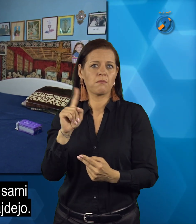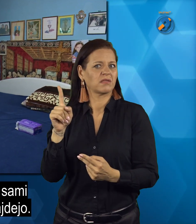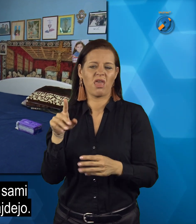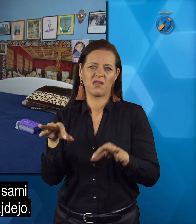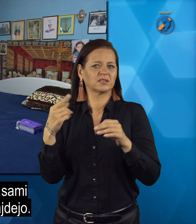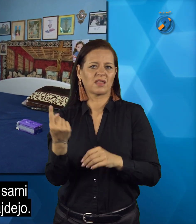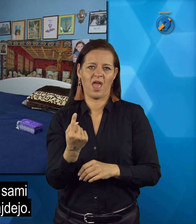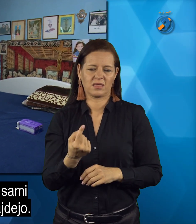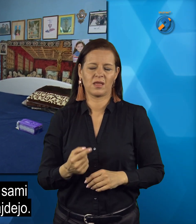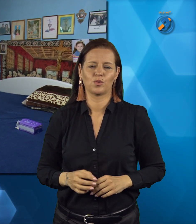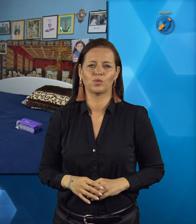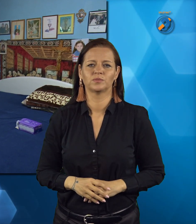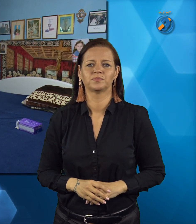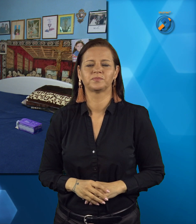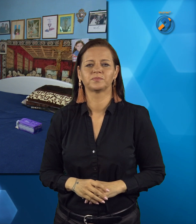znajdejo.